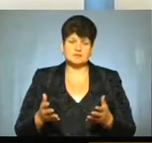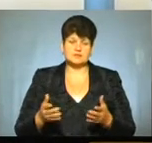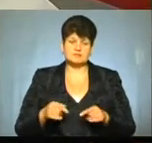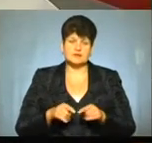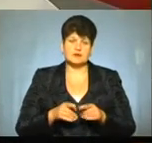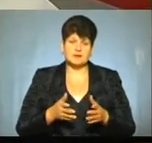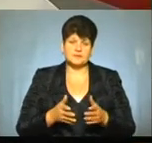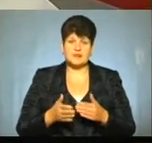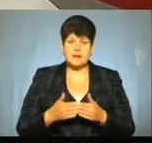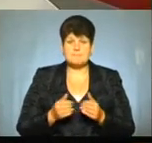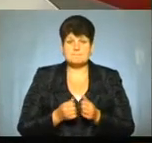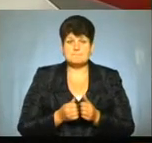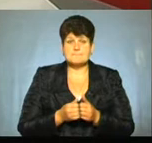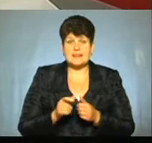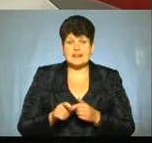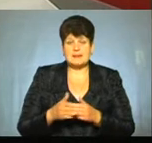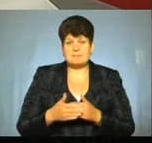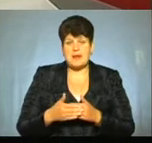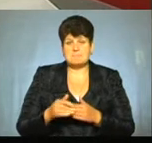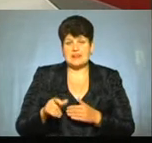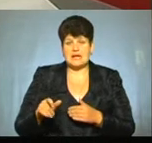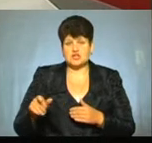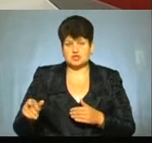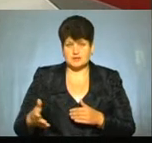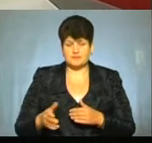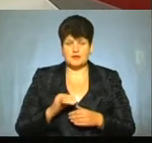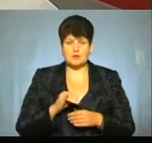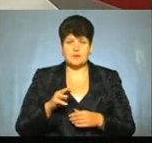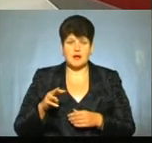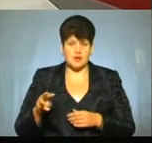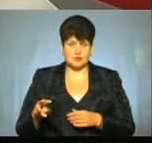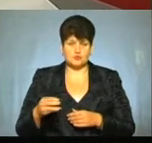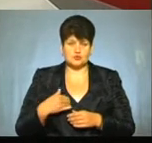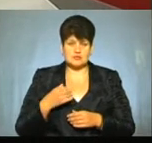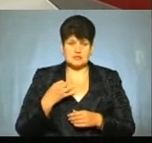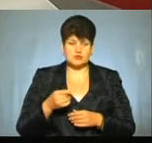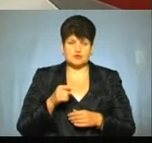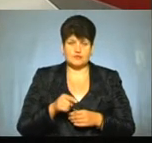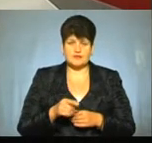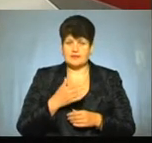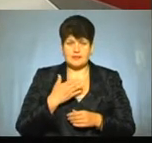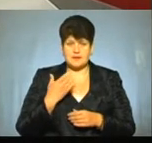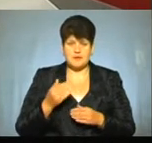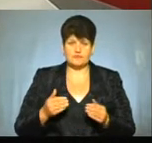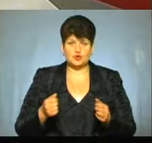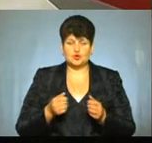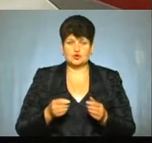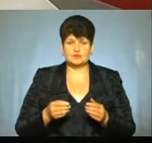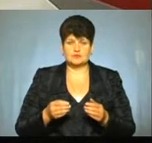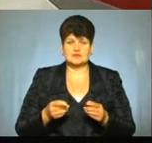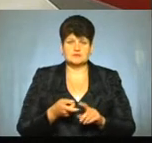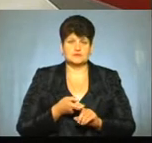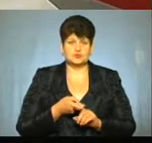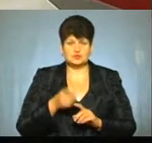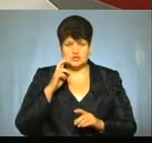таким. Чи, так, а все ж таки наближеним, хоча можна сказати про Ігоря Михайловича, що він все ж таки не мав дотичності до